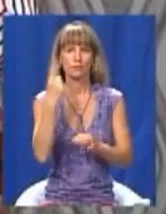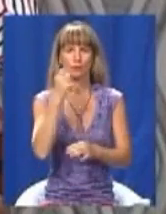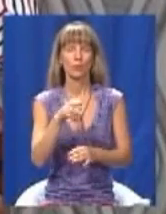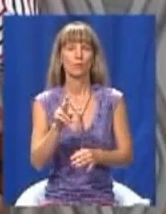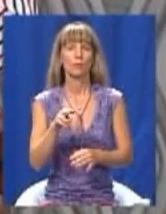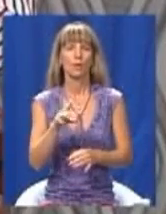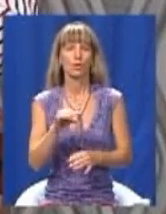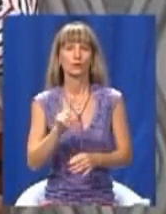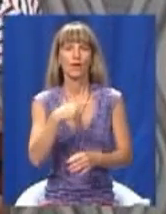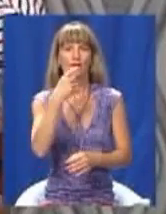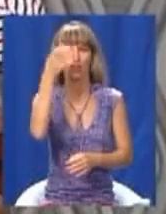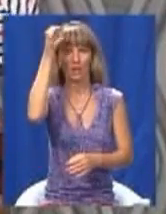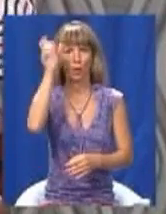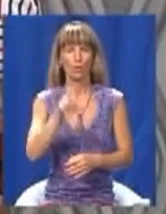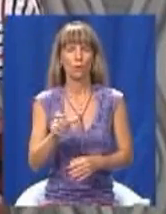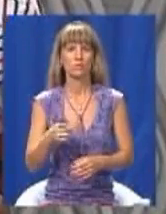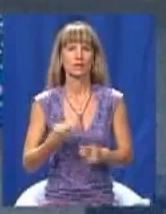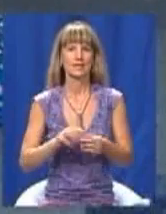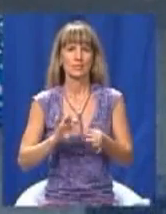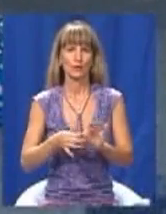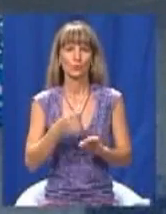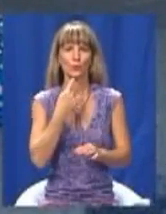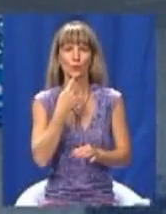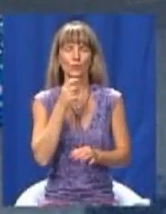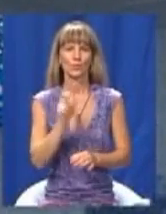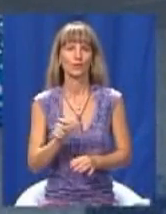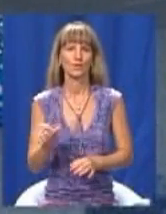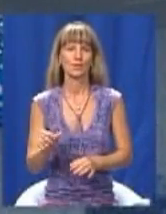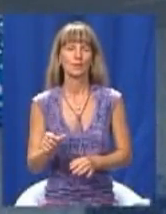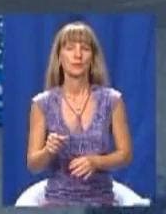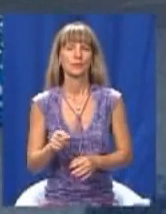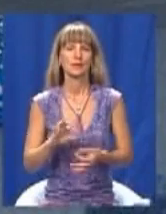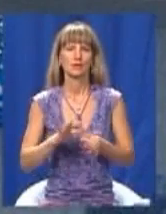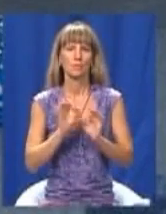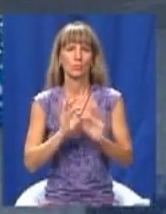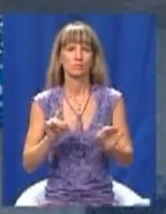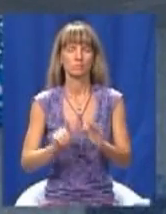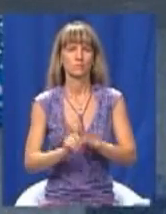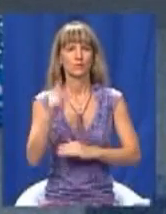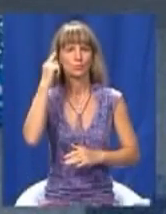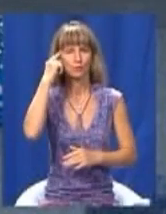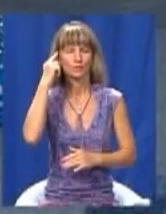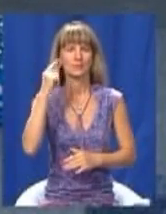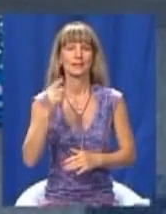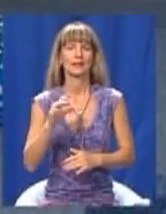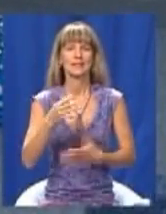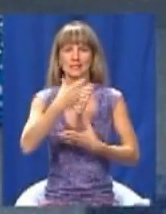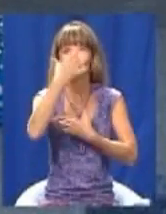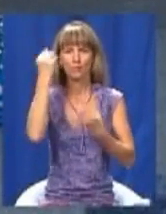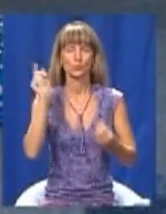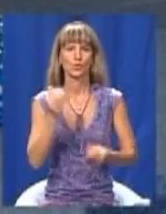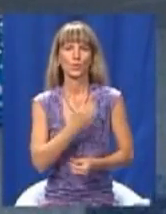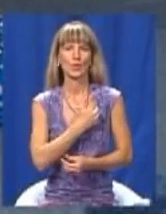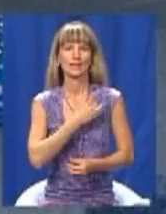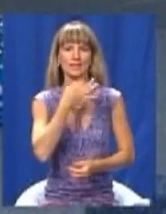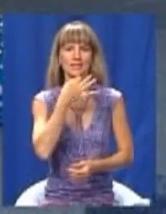що нам кажуть науковці. Науковці взагалі люди складні, як на мене, розповідають такі, знаєш, якісь складні подробиці, що починаєш думати потім і взагалі. І забуваєш, що взагалі